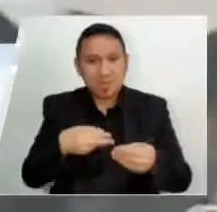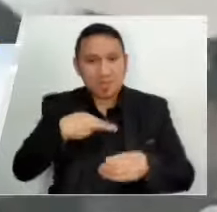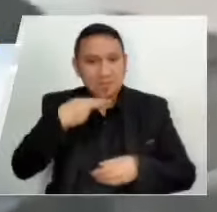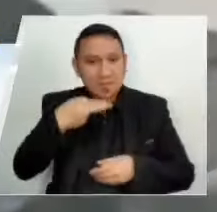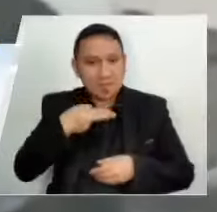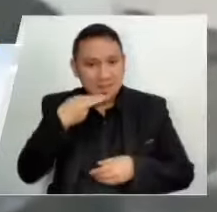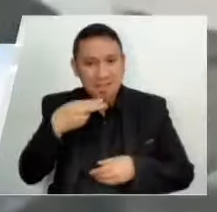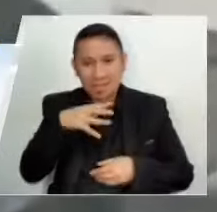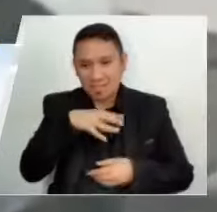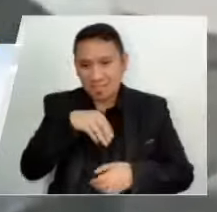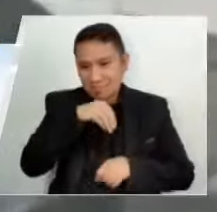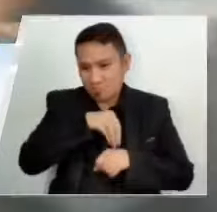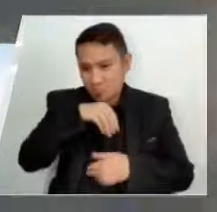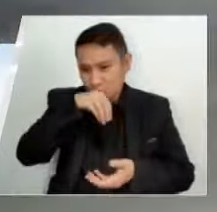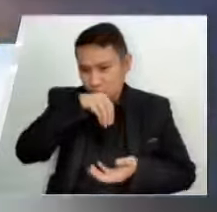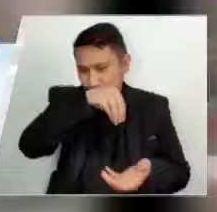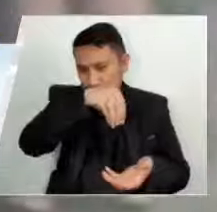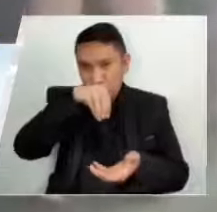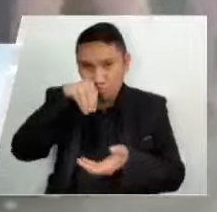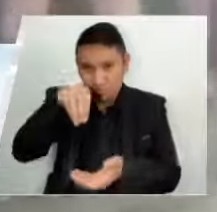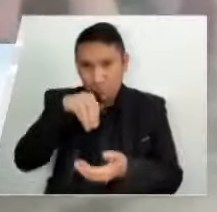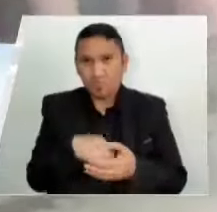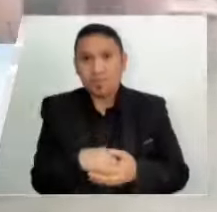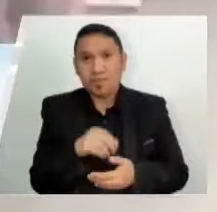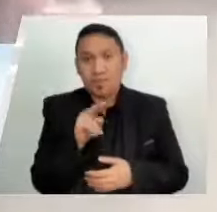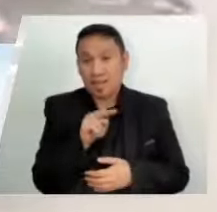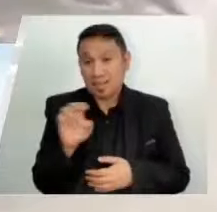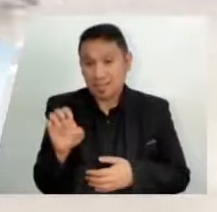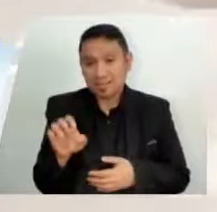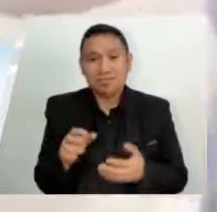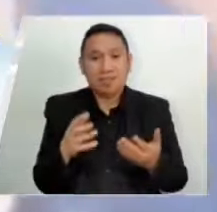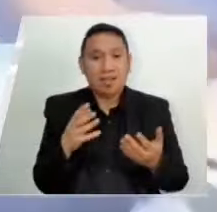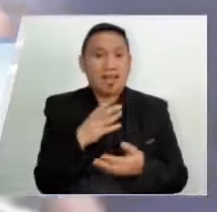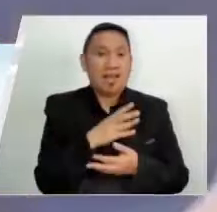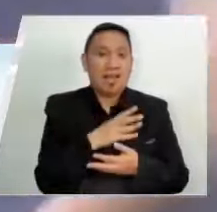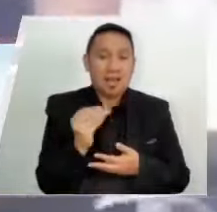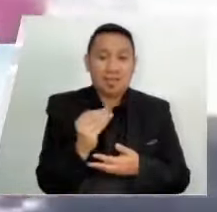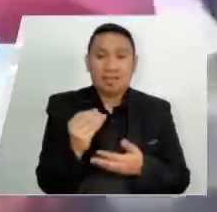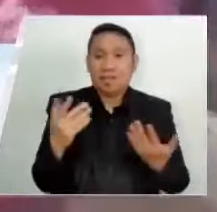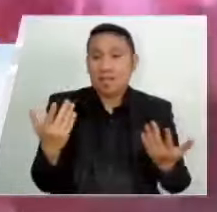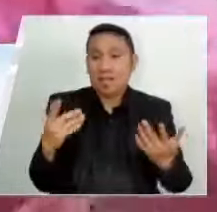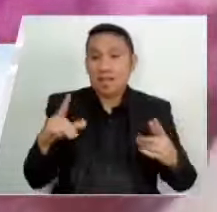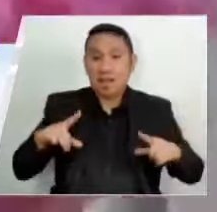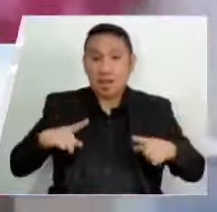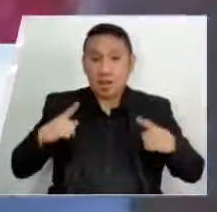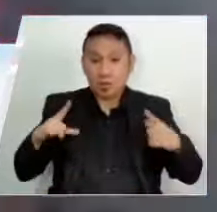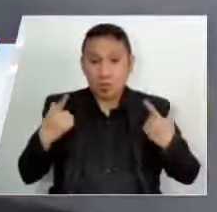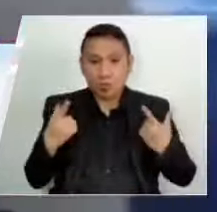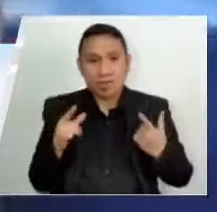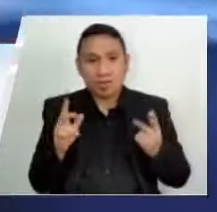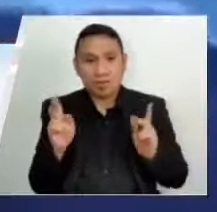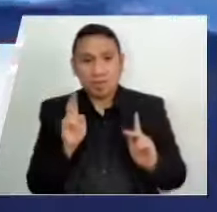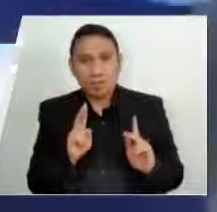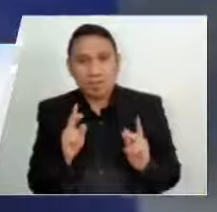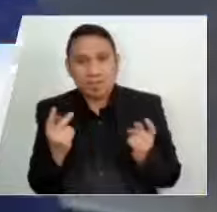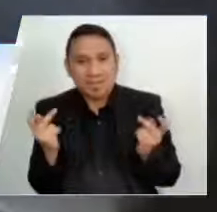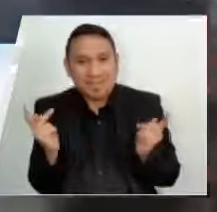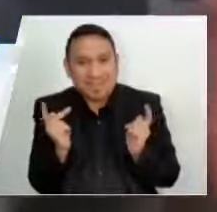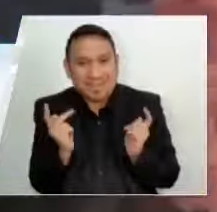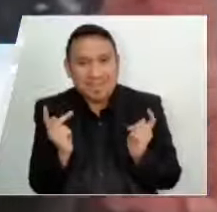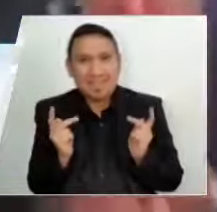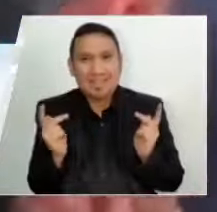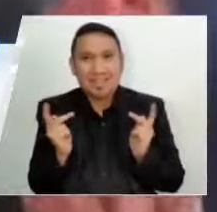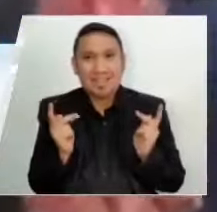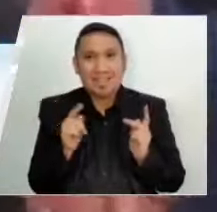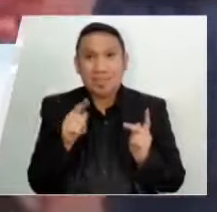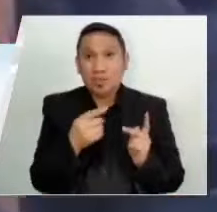sa Cabanatuan City, Nueva Ecija. Habang sa Nagkarlan, Laguna, kinilig ang mga nakasaksi ng ialay ng isang pulis